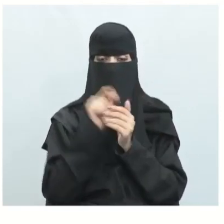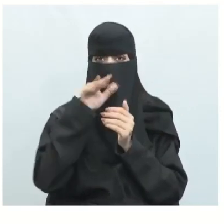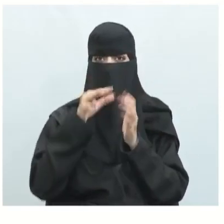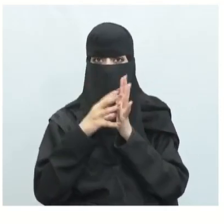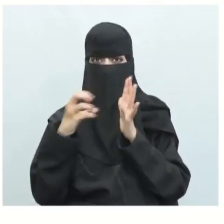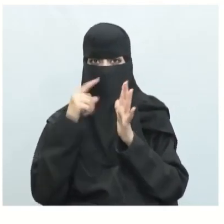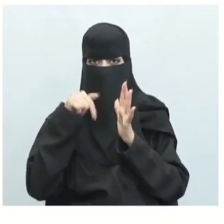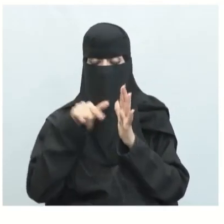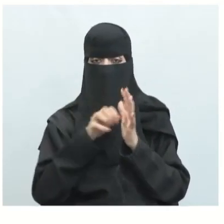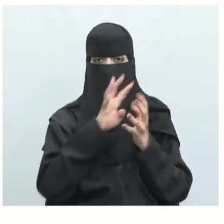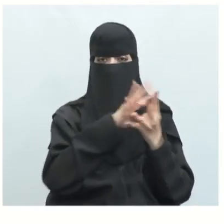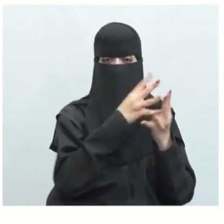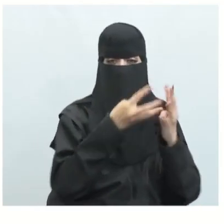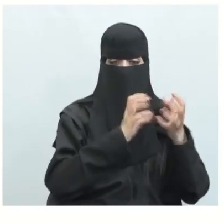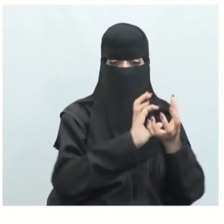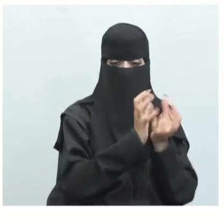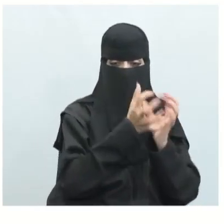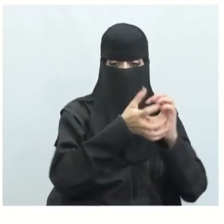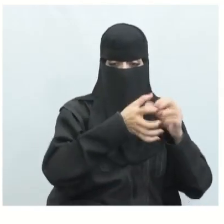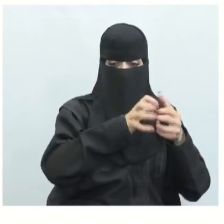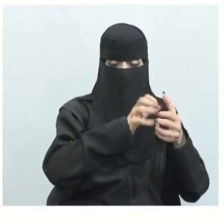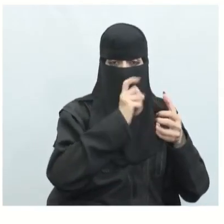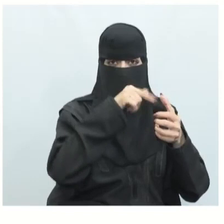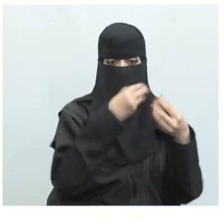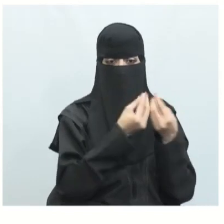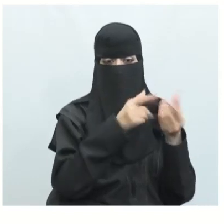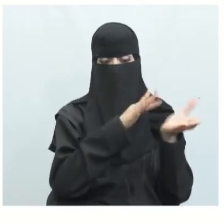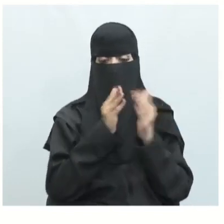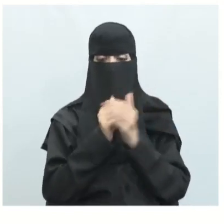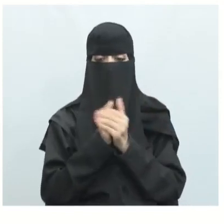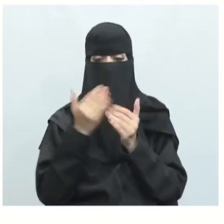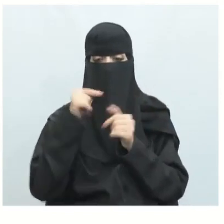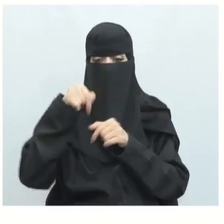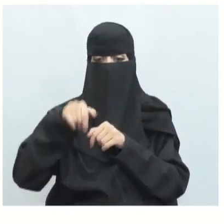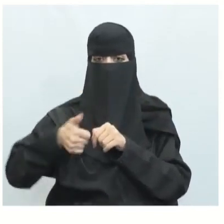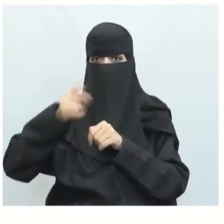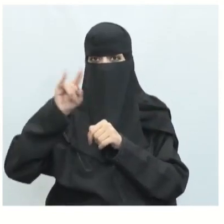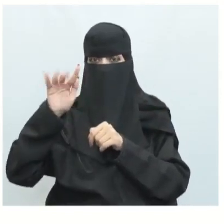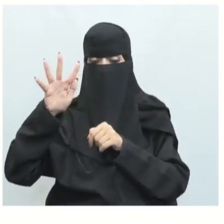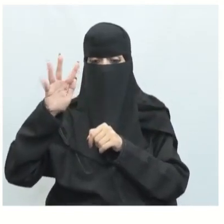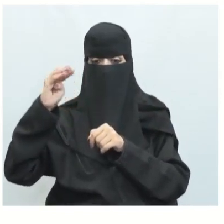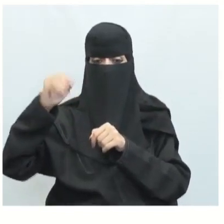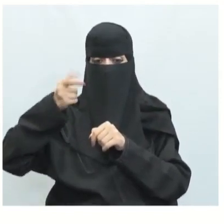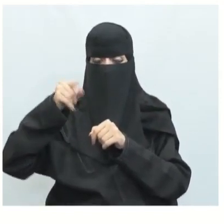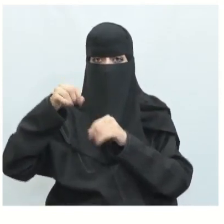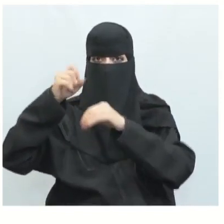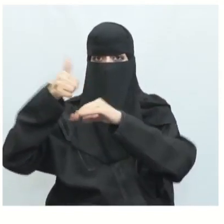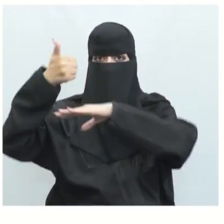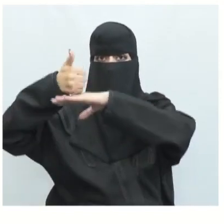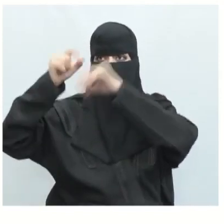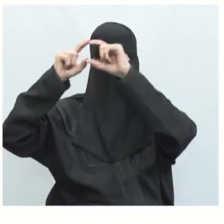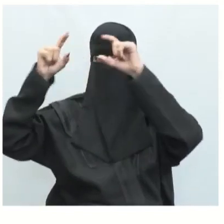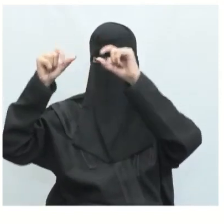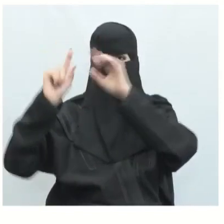نموذج شبكي في ربط العقد مع الحواف في الاشجار الجذريه توجد